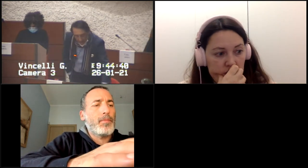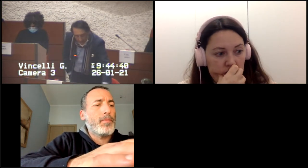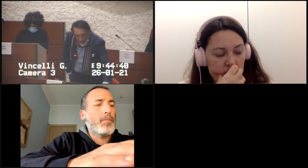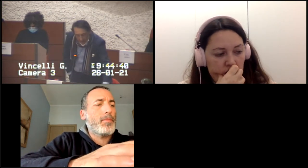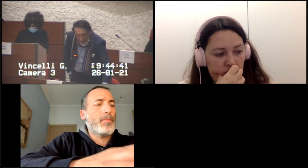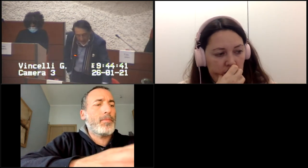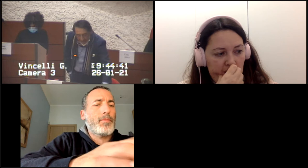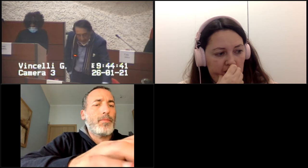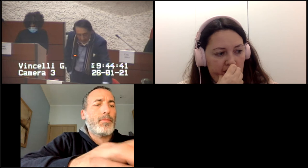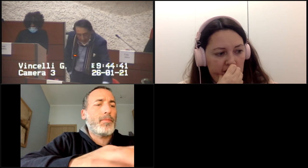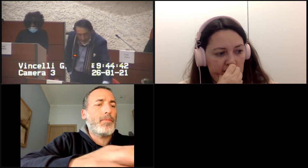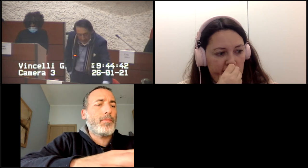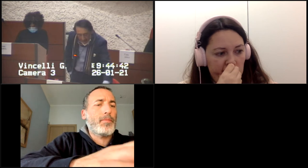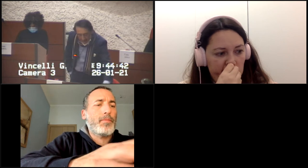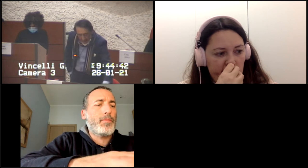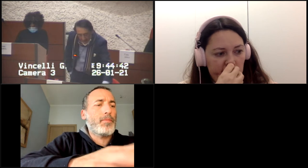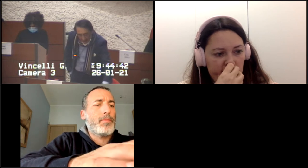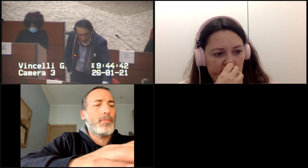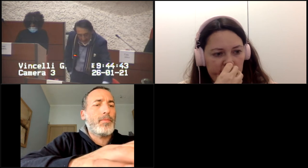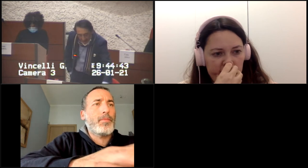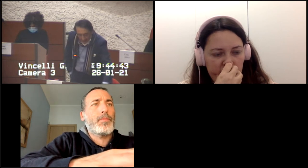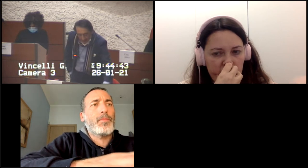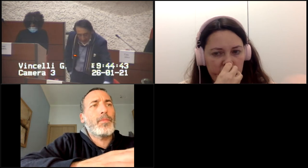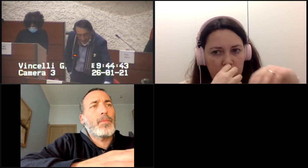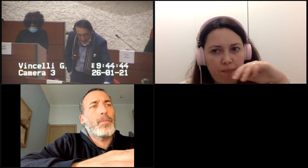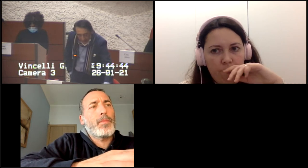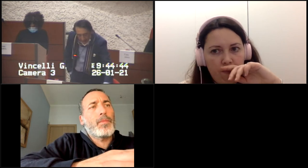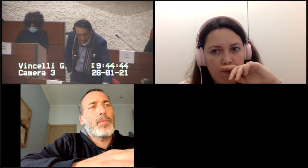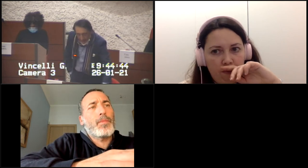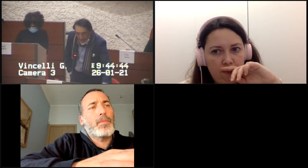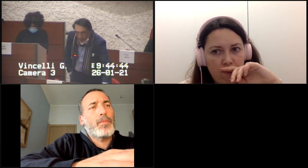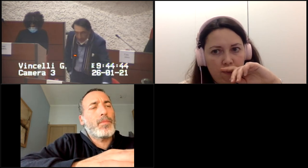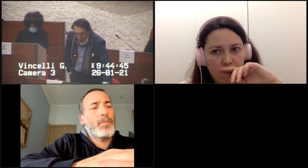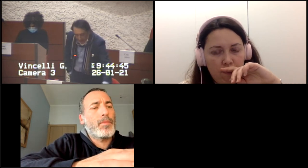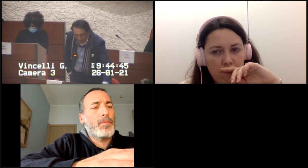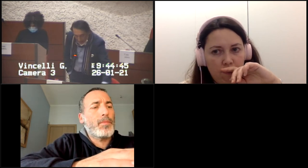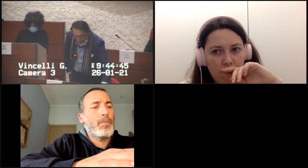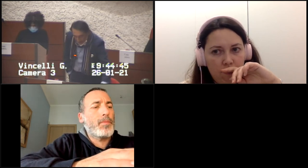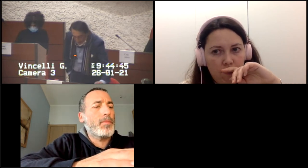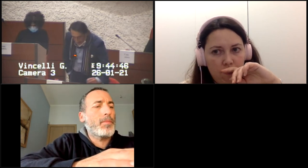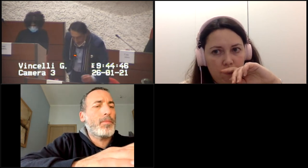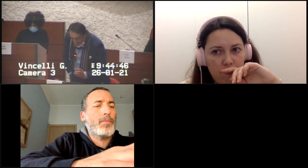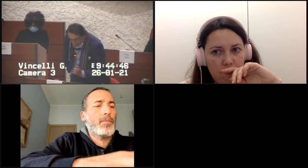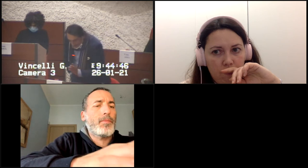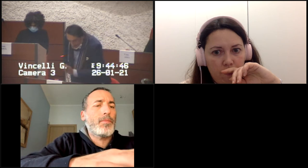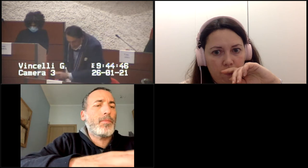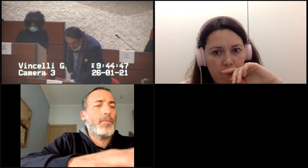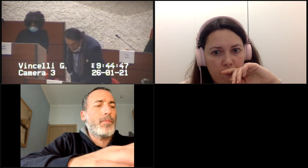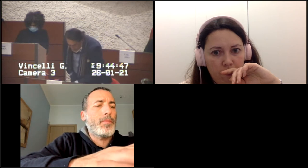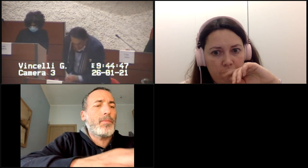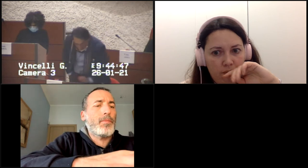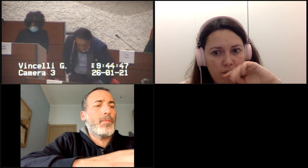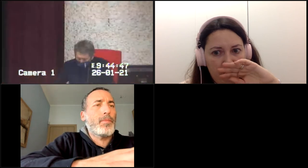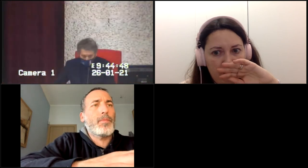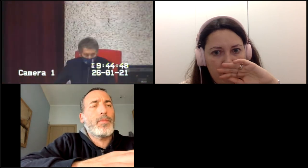appunto la possibilità effettivamente di avere bonifiche all'interno di Città della Salute. Grazie.